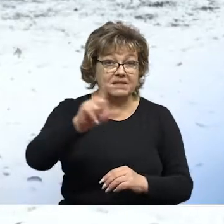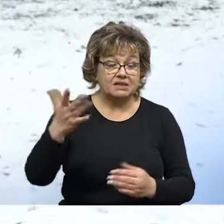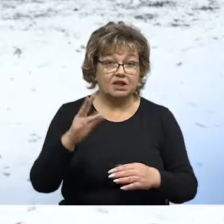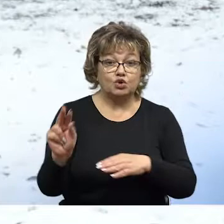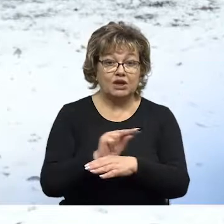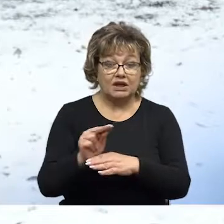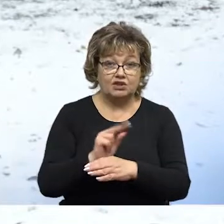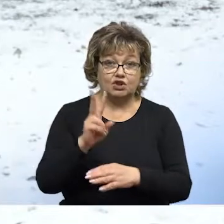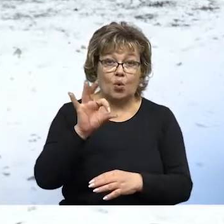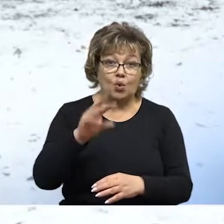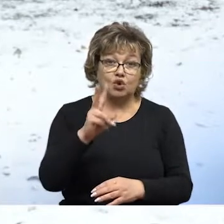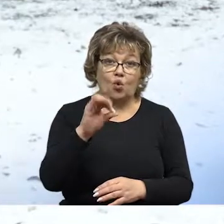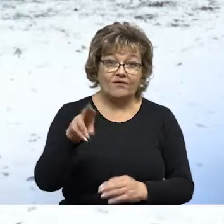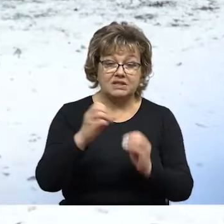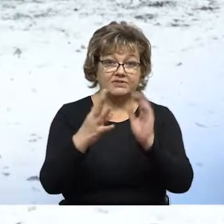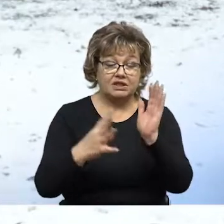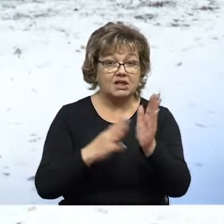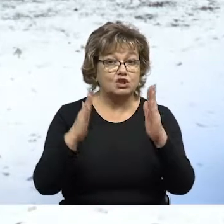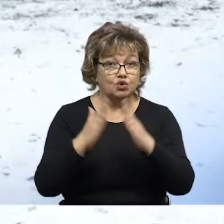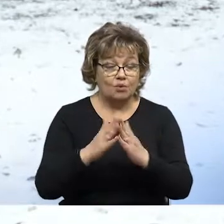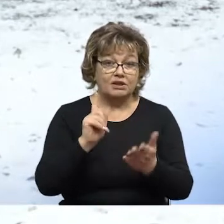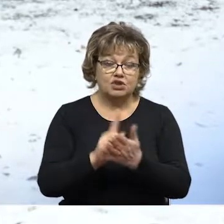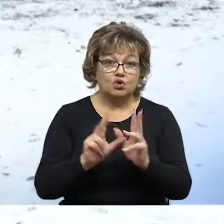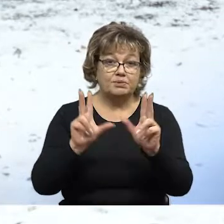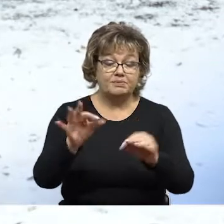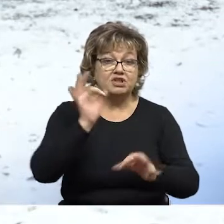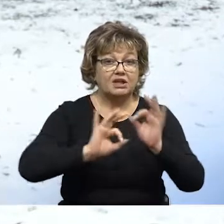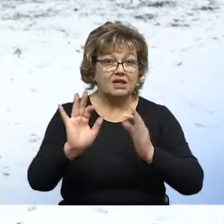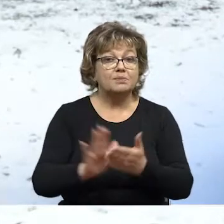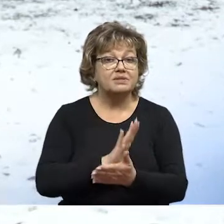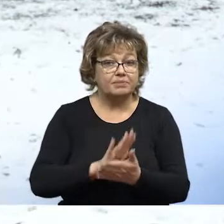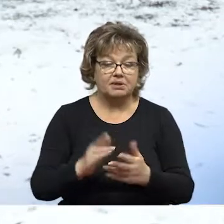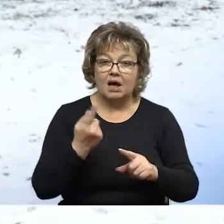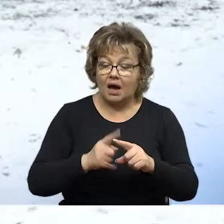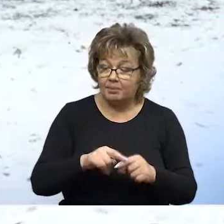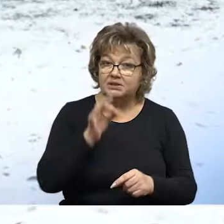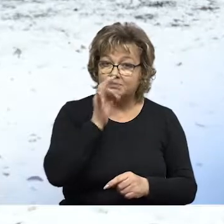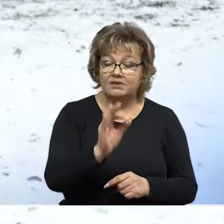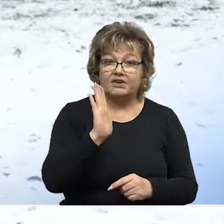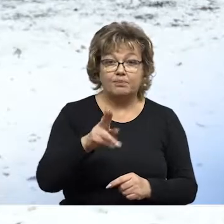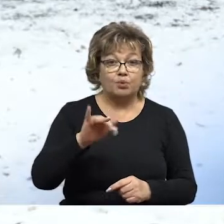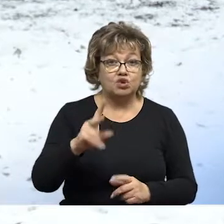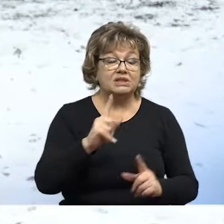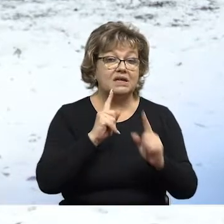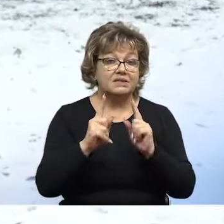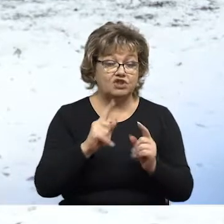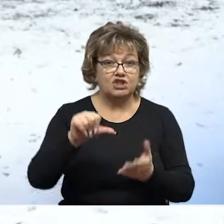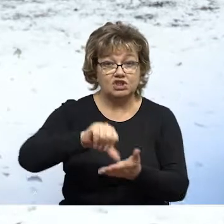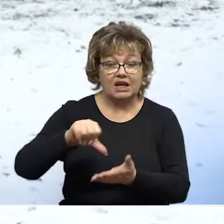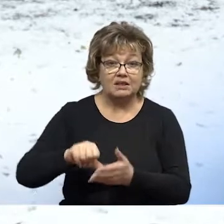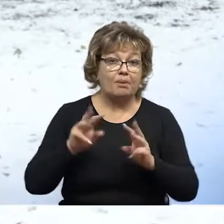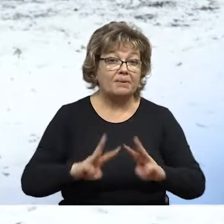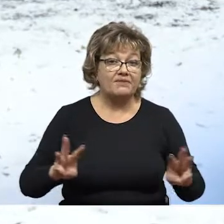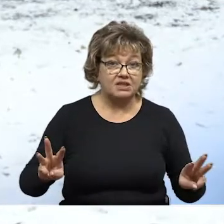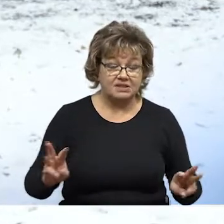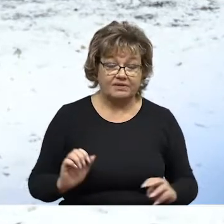Пациенты, которые лечатся от COVID-19 дома, должны быть обеспечены лекарствами, причем бесплатно. Об этом заявил Владимир Путин на совещании с